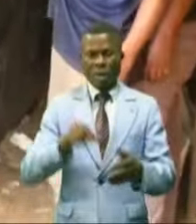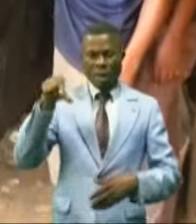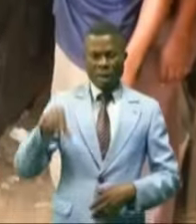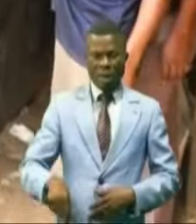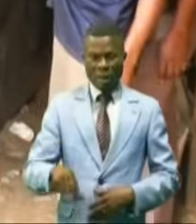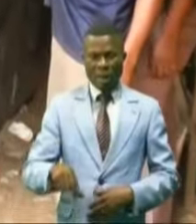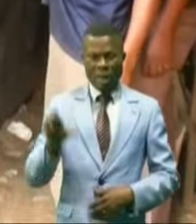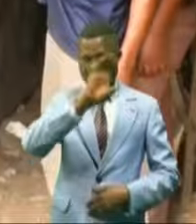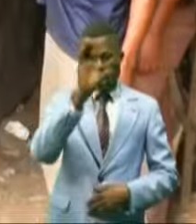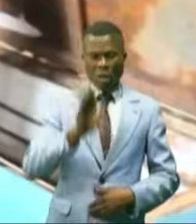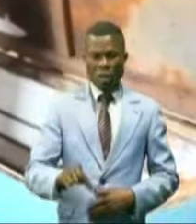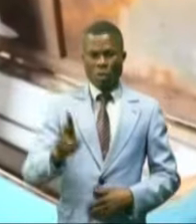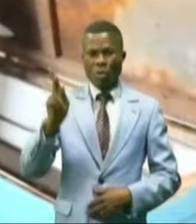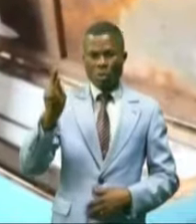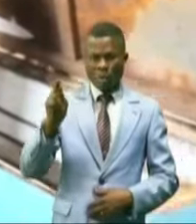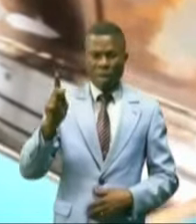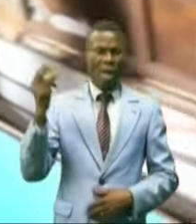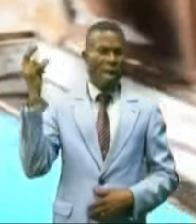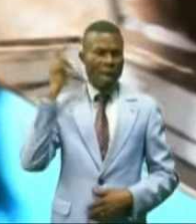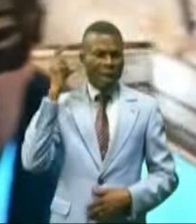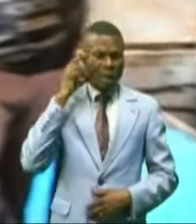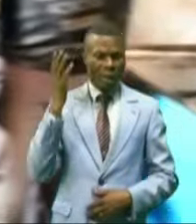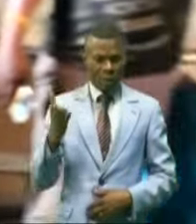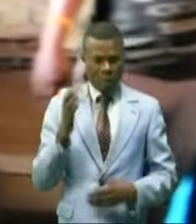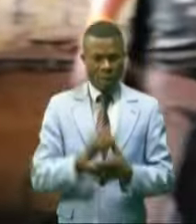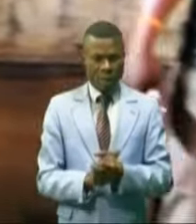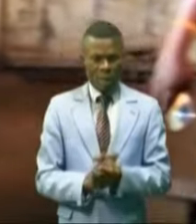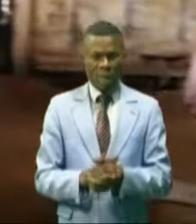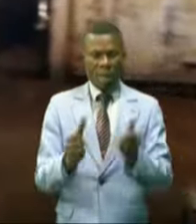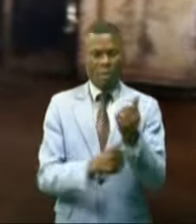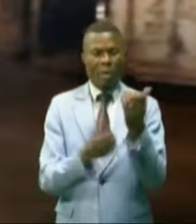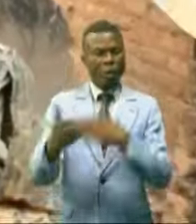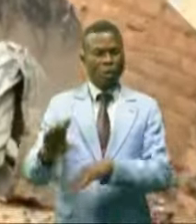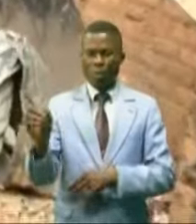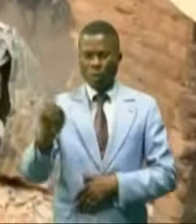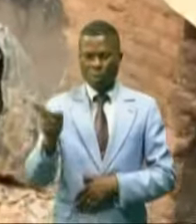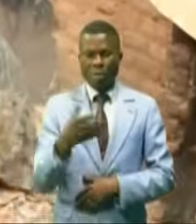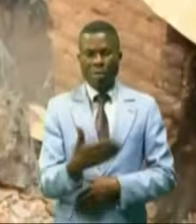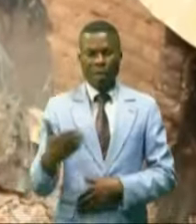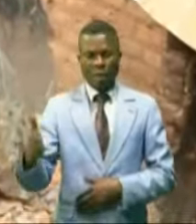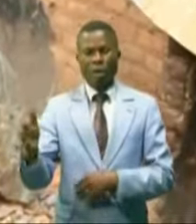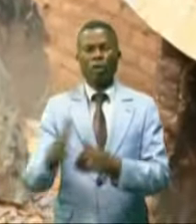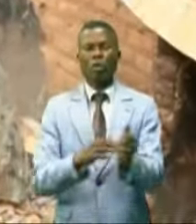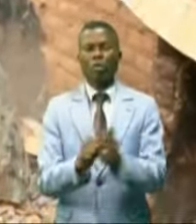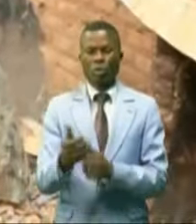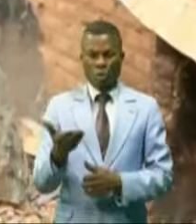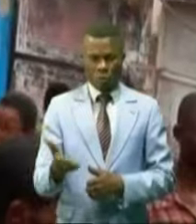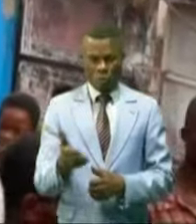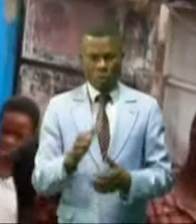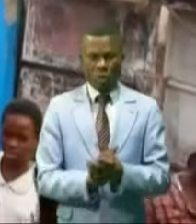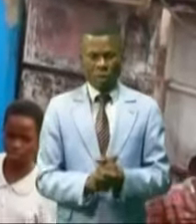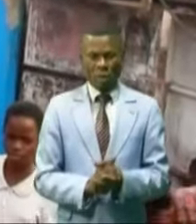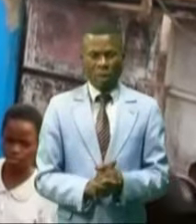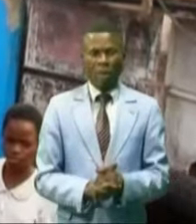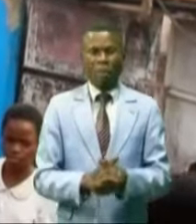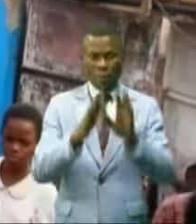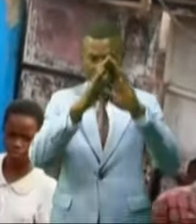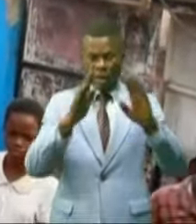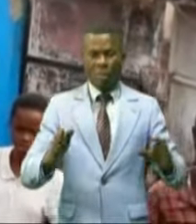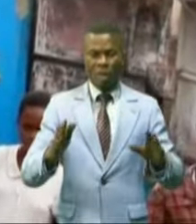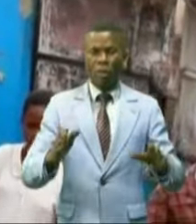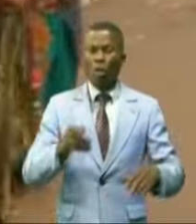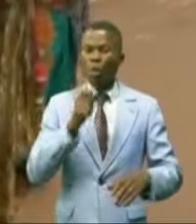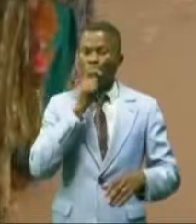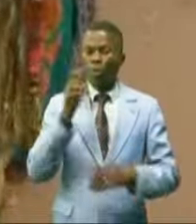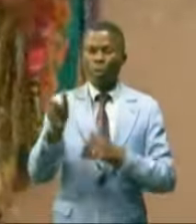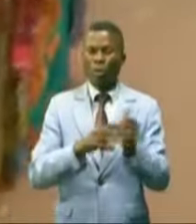dans la commune de Kananga autour des 19h locales, n'a causé aucune perte en vie humaine. On déplore seulement plusieurs biens consommés, notamment les